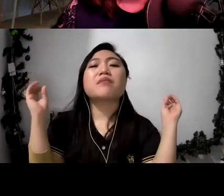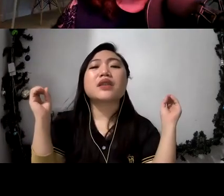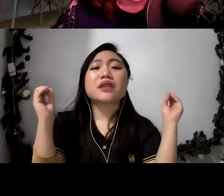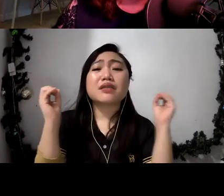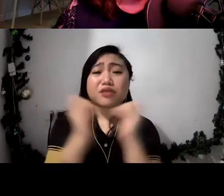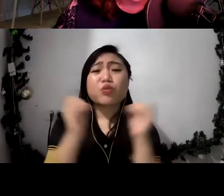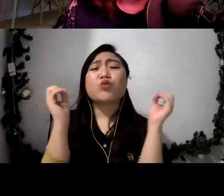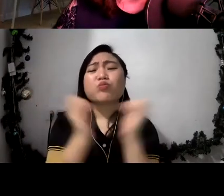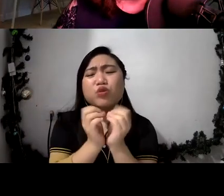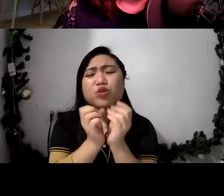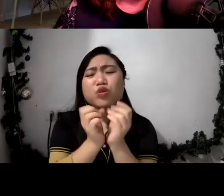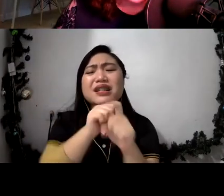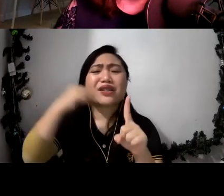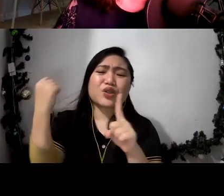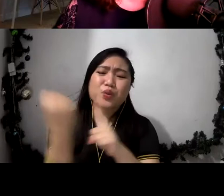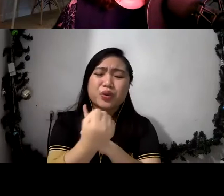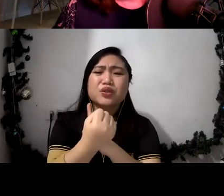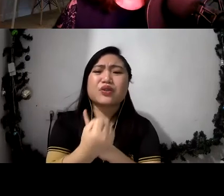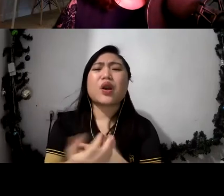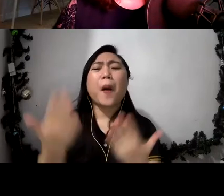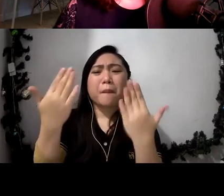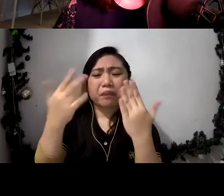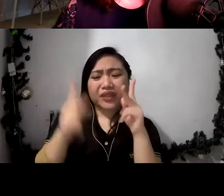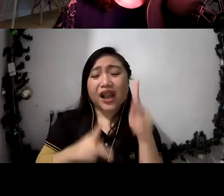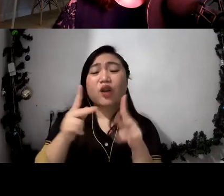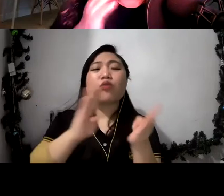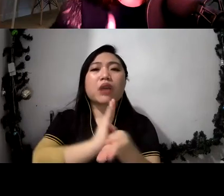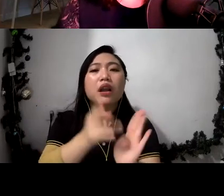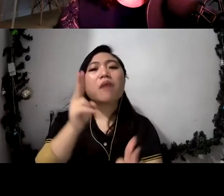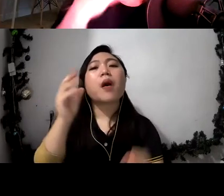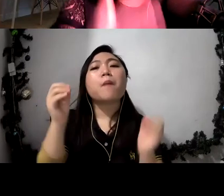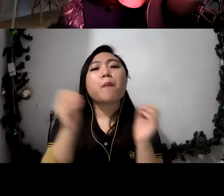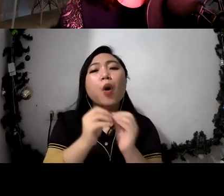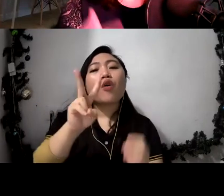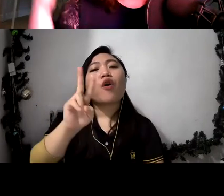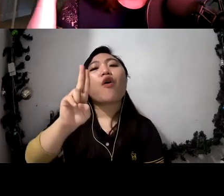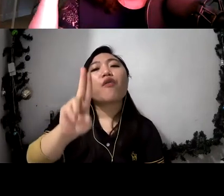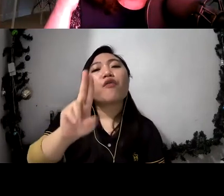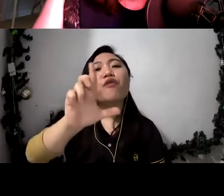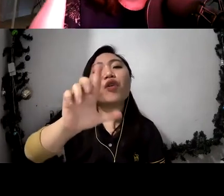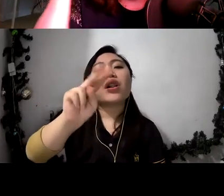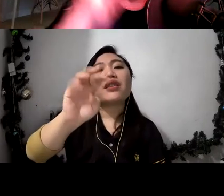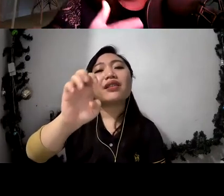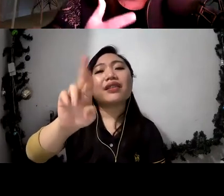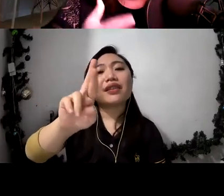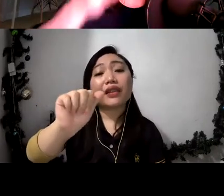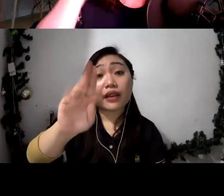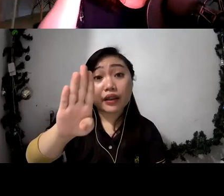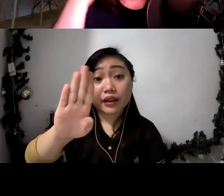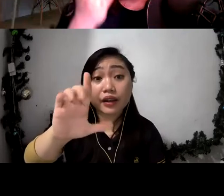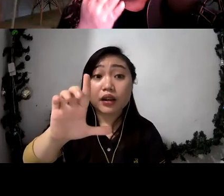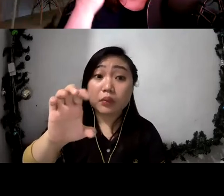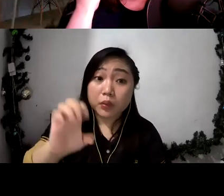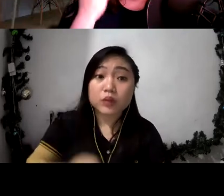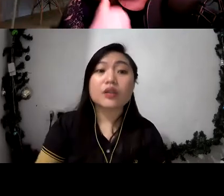maraming situation ng vulnerability ang isang tao. Pero nga, sinasabi ko, hindi tayo nagtatapos sa problema, meron